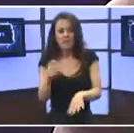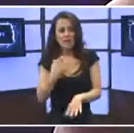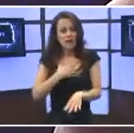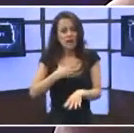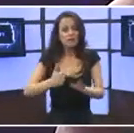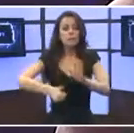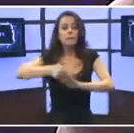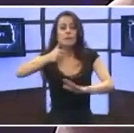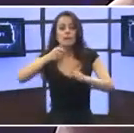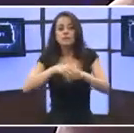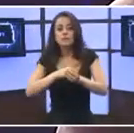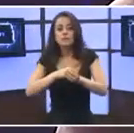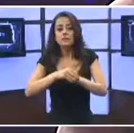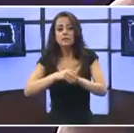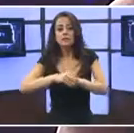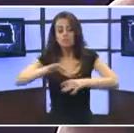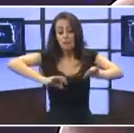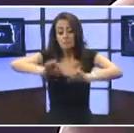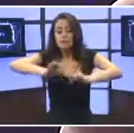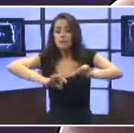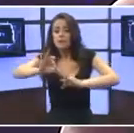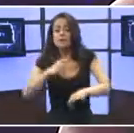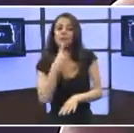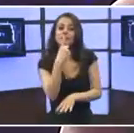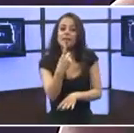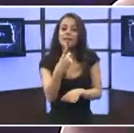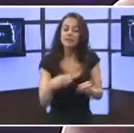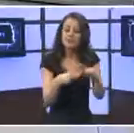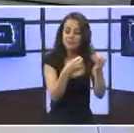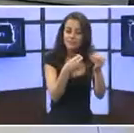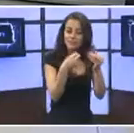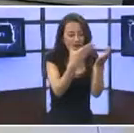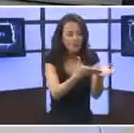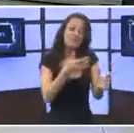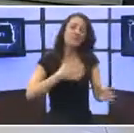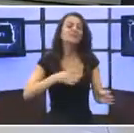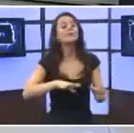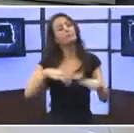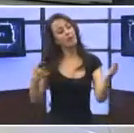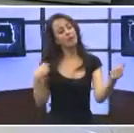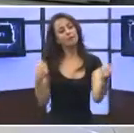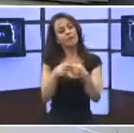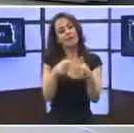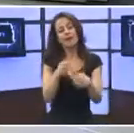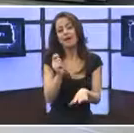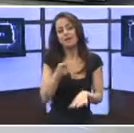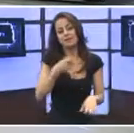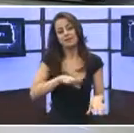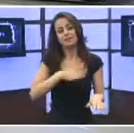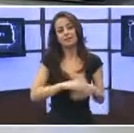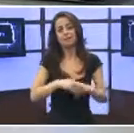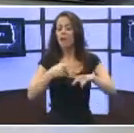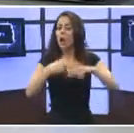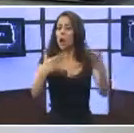bu sarayımızın mimarı diyerek çağırmak istiyordum sizi ama bunu da burada yine söylemek ve tekrar etmek istedim. İnşallah, inşallah. Hoş geldiniz başkanım tekrar.